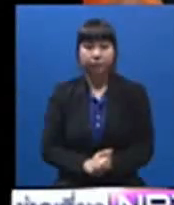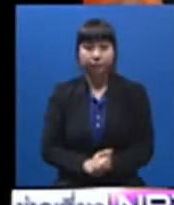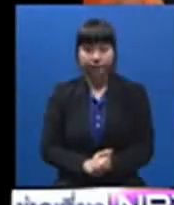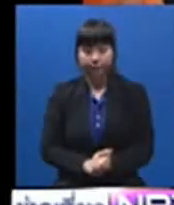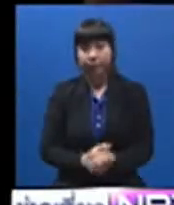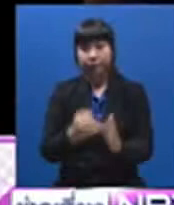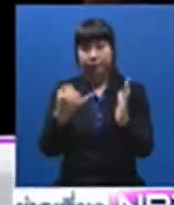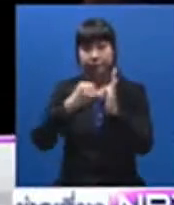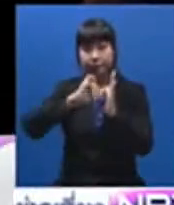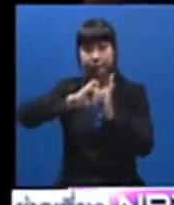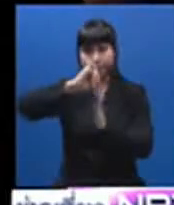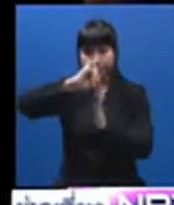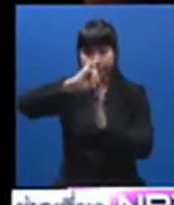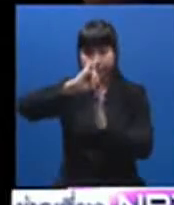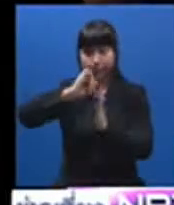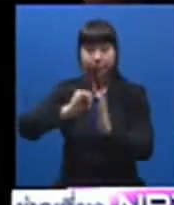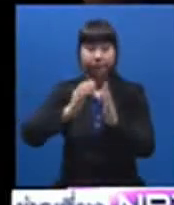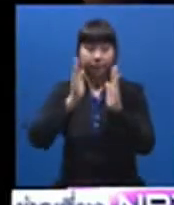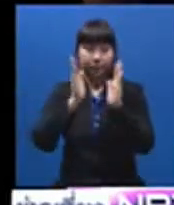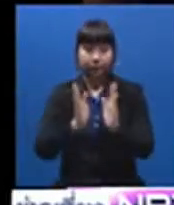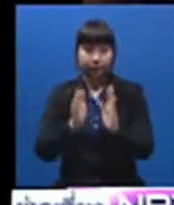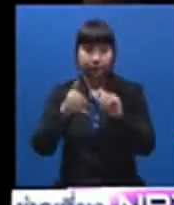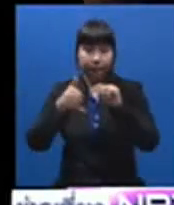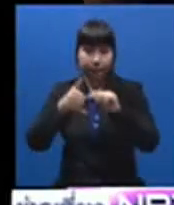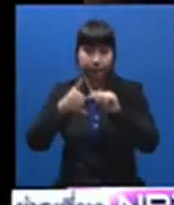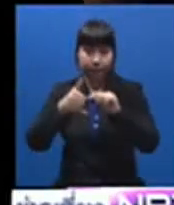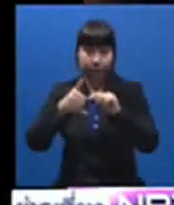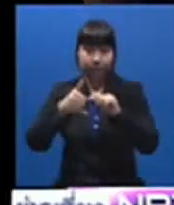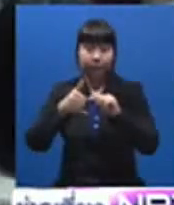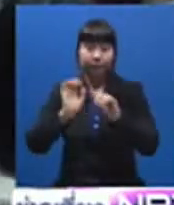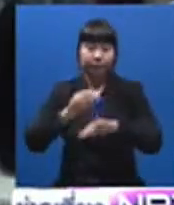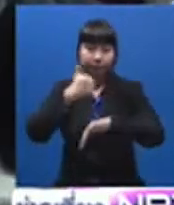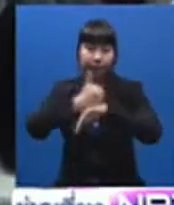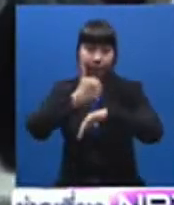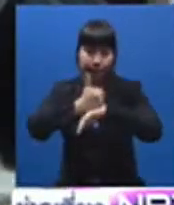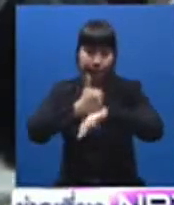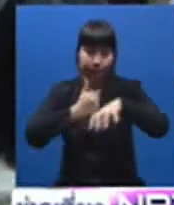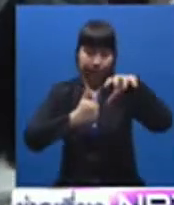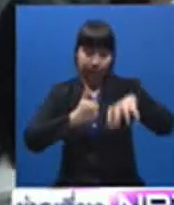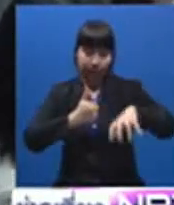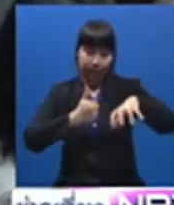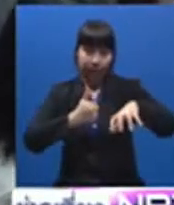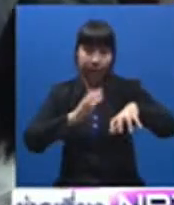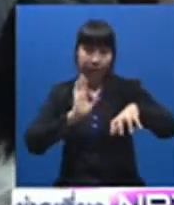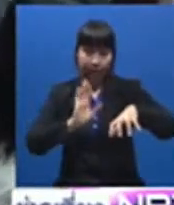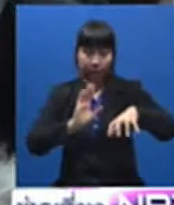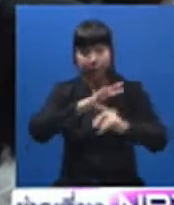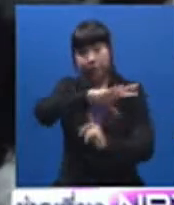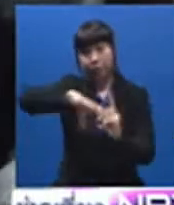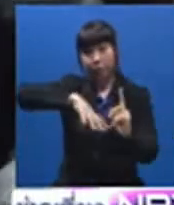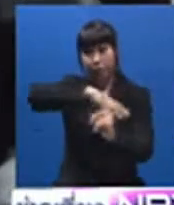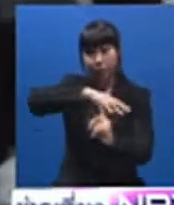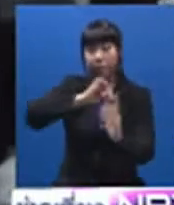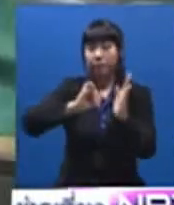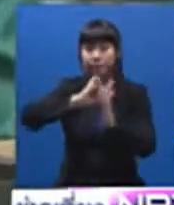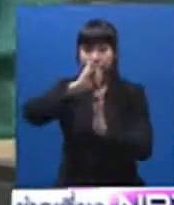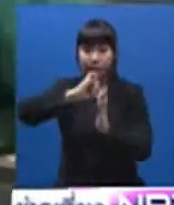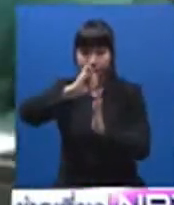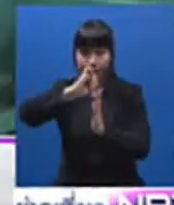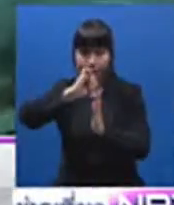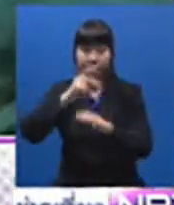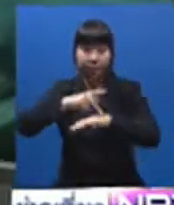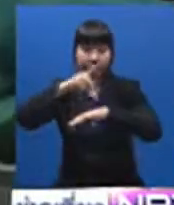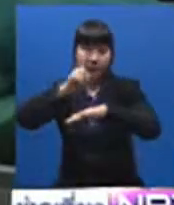ที่จงหวเชียงบาย, นายจงค้ายวรรบภunge สถอน, ผู้อำนวยการสัท่งาน สัยากรและสิ่ง วาดล้มจงหวเชีงบาย